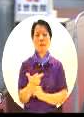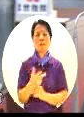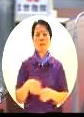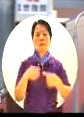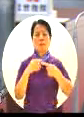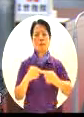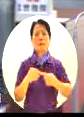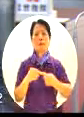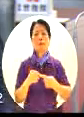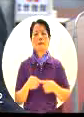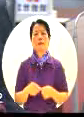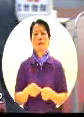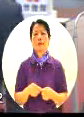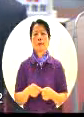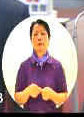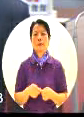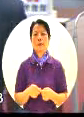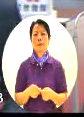目，